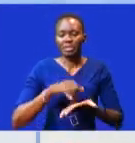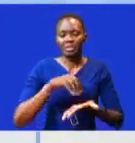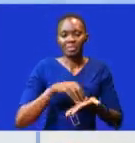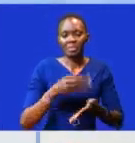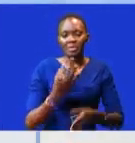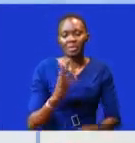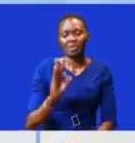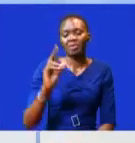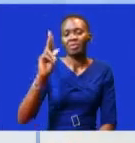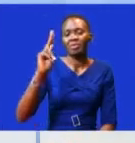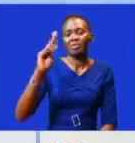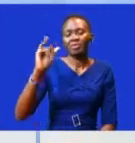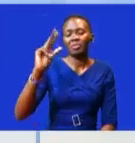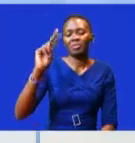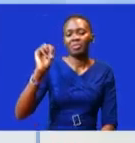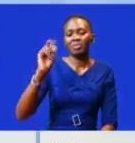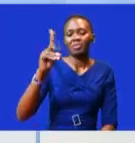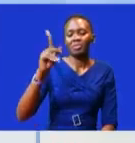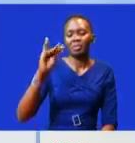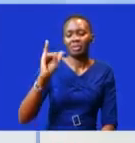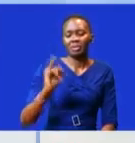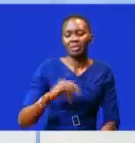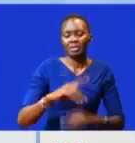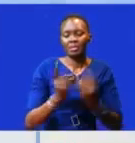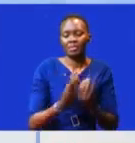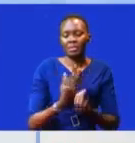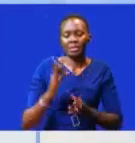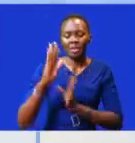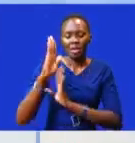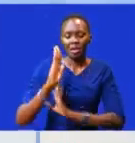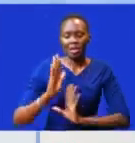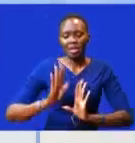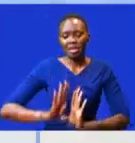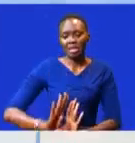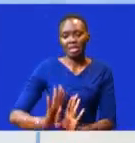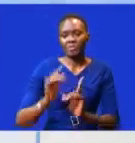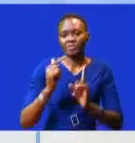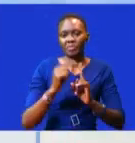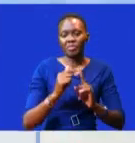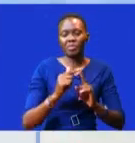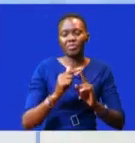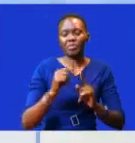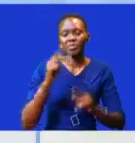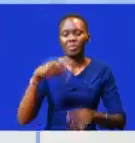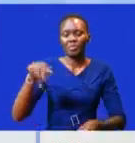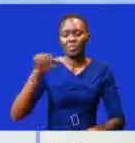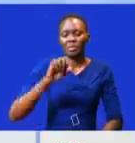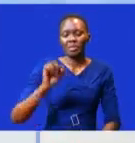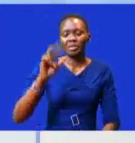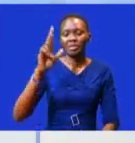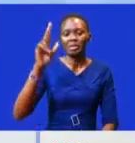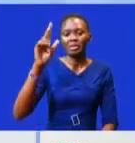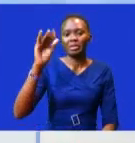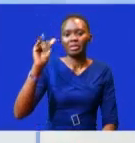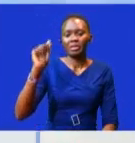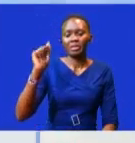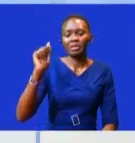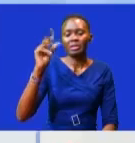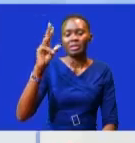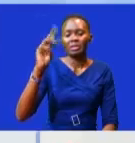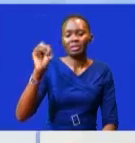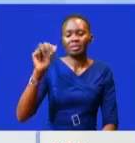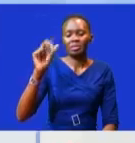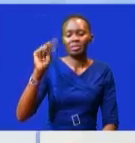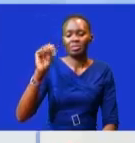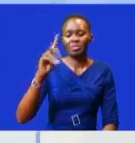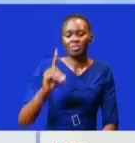manende mar migao mar arita kwe ma ipacho koro sani wene jagoro mongirore migao nogo manende laktar Raymond Omollo.